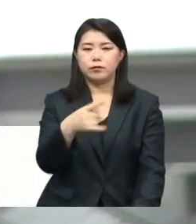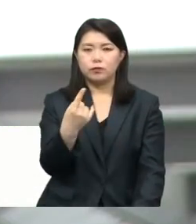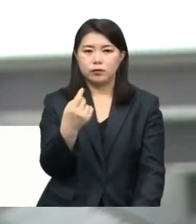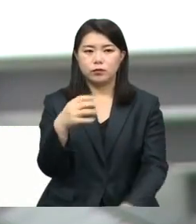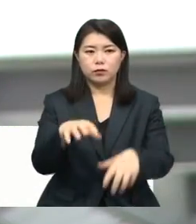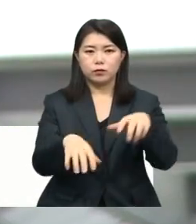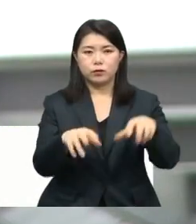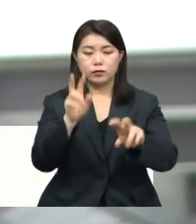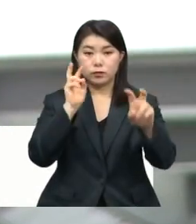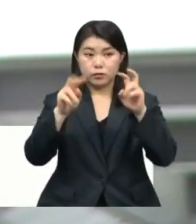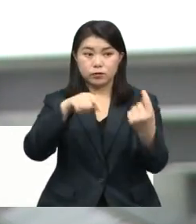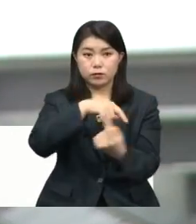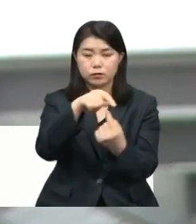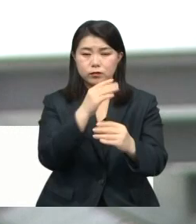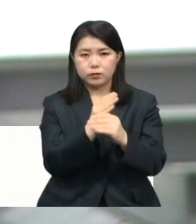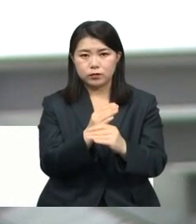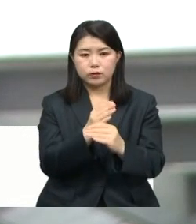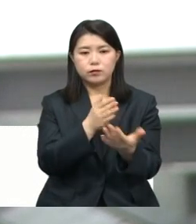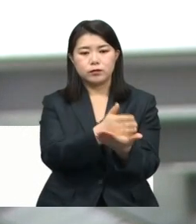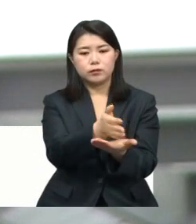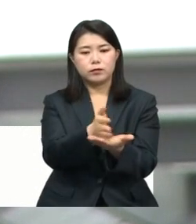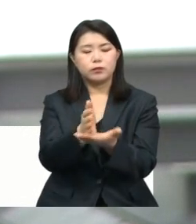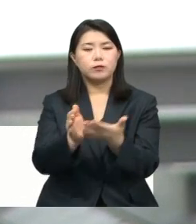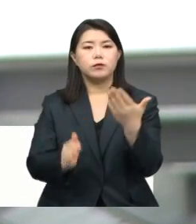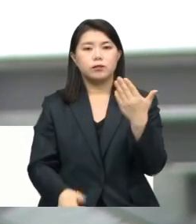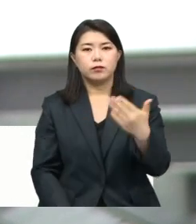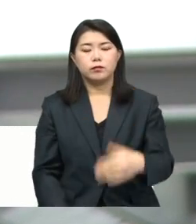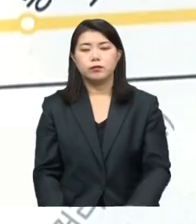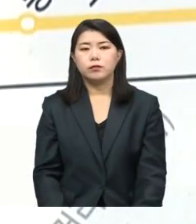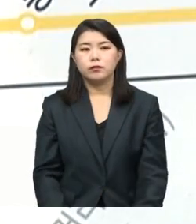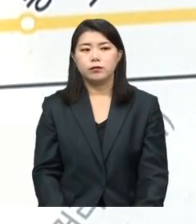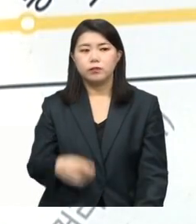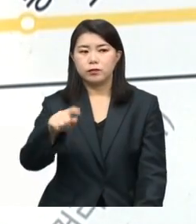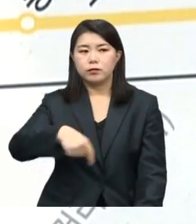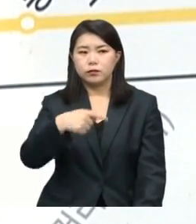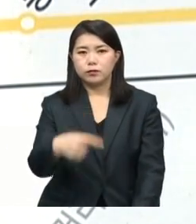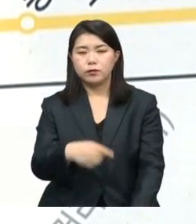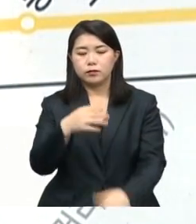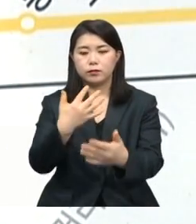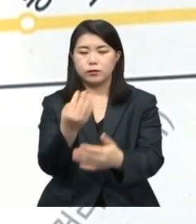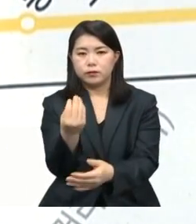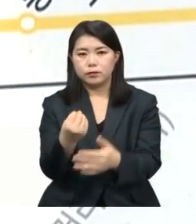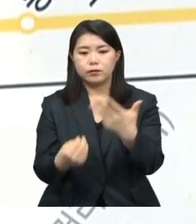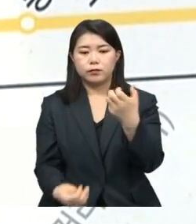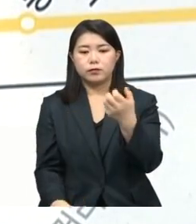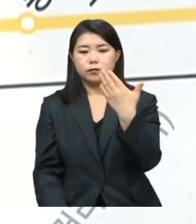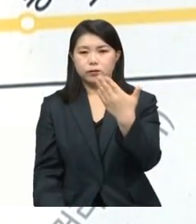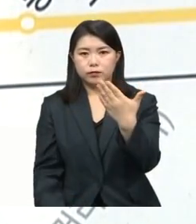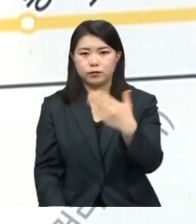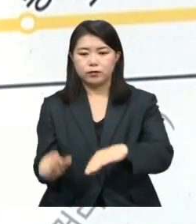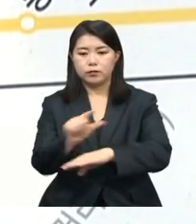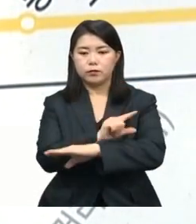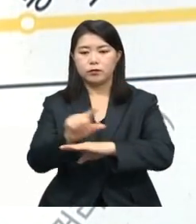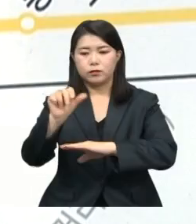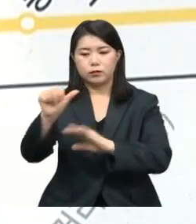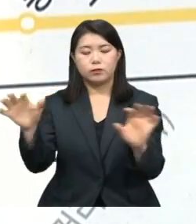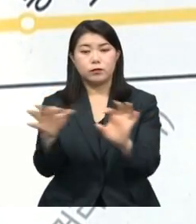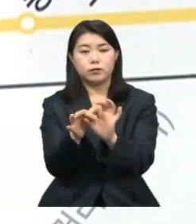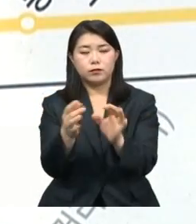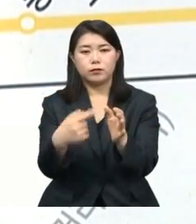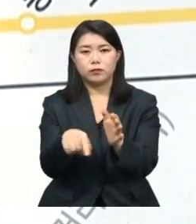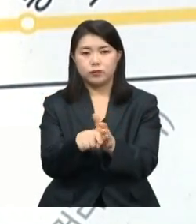두 개 버스 업체가 운행하는 9개 노선입니다. 이 가운데 89번은 GTX-A 노선 환승 연계를